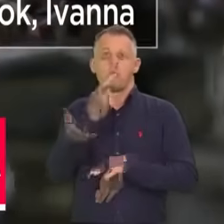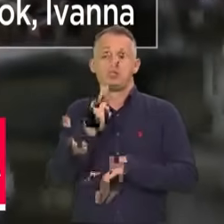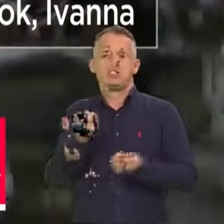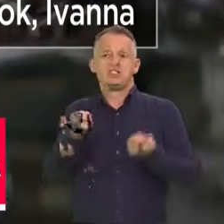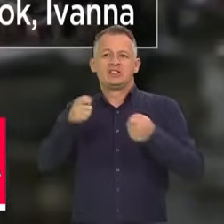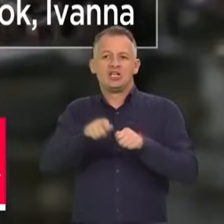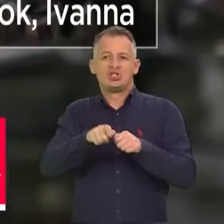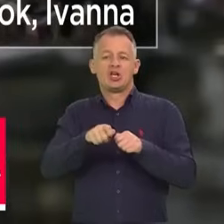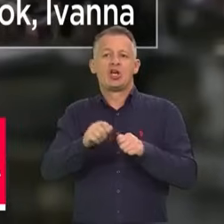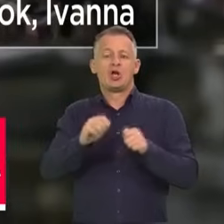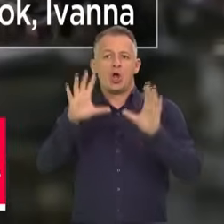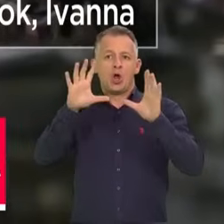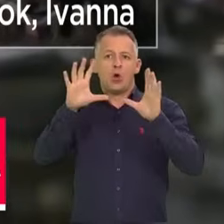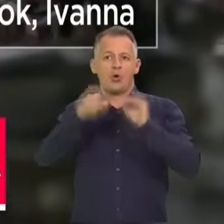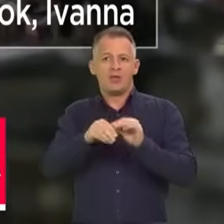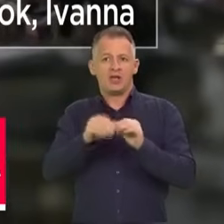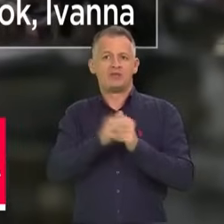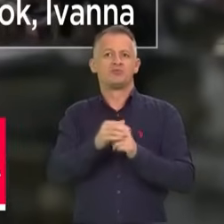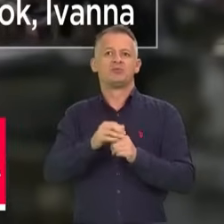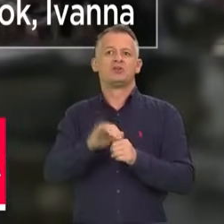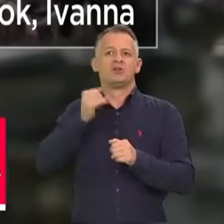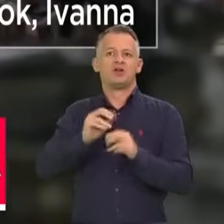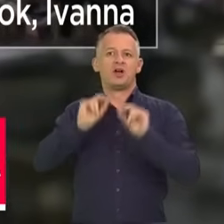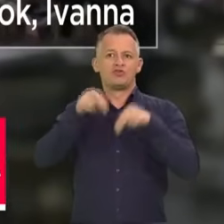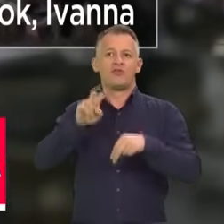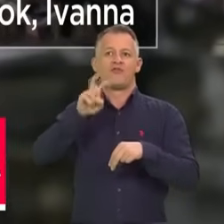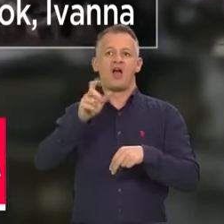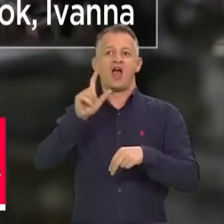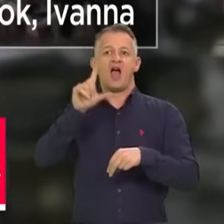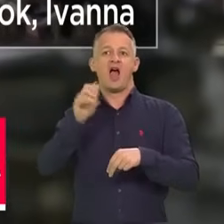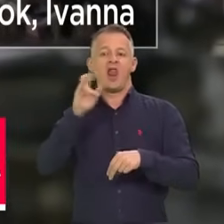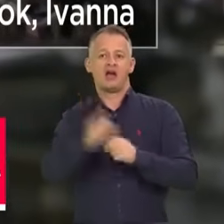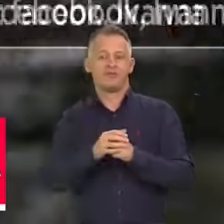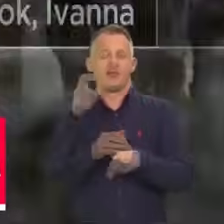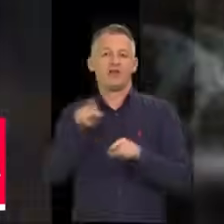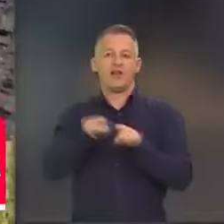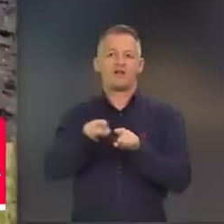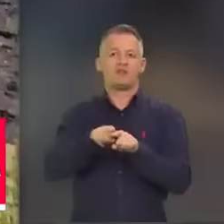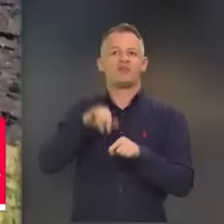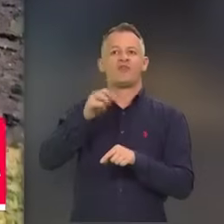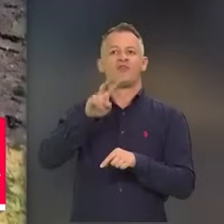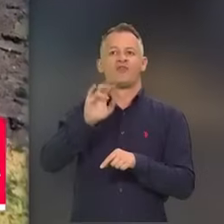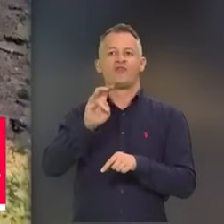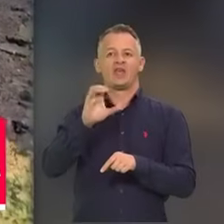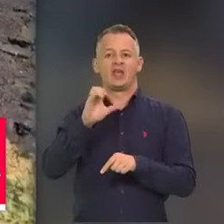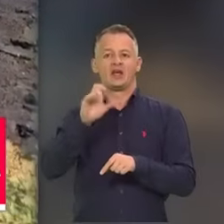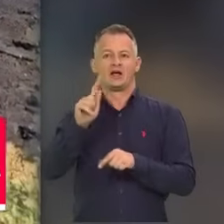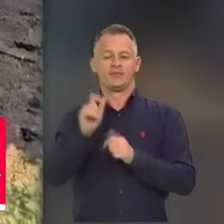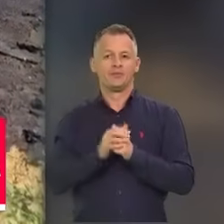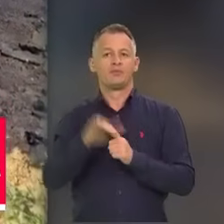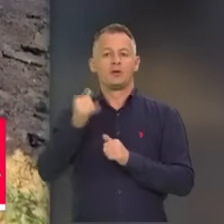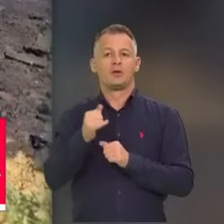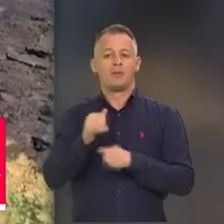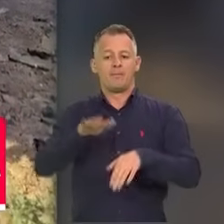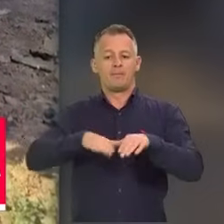totul este Valhalla. Chiar era ca un viking. Atâta putere și curaj nu am văzut la nimeni. Ministerul Afacerilor Externe a confirmat